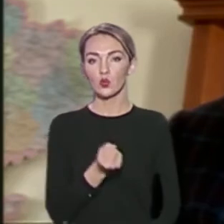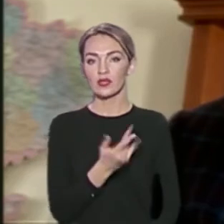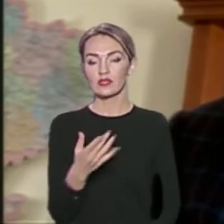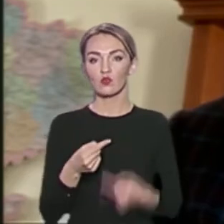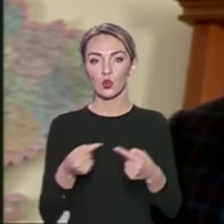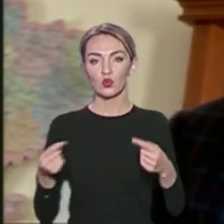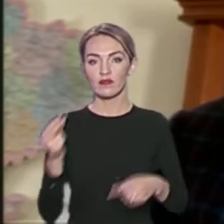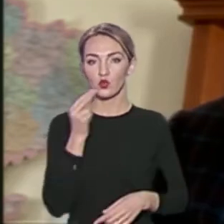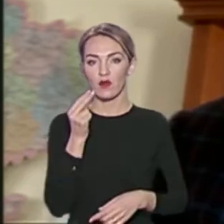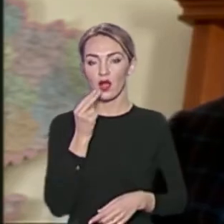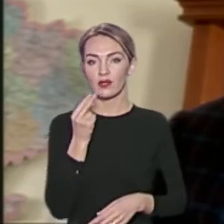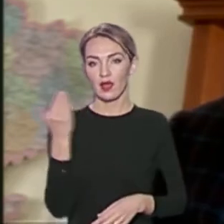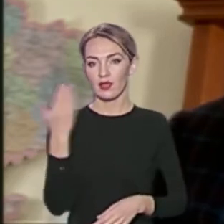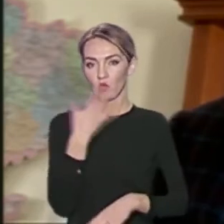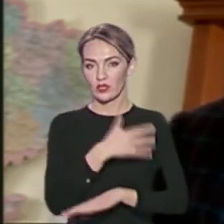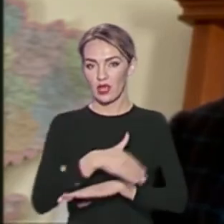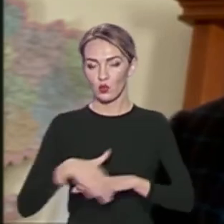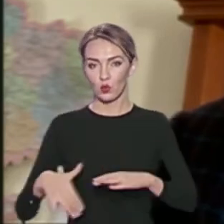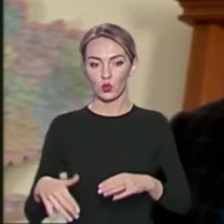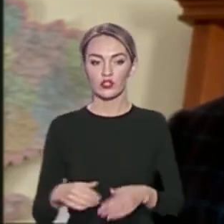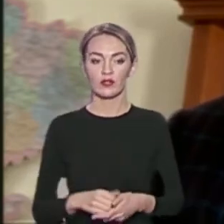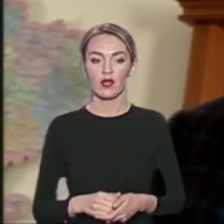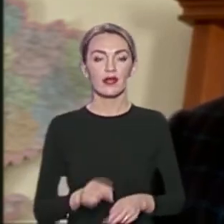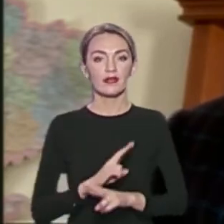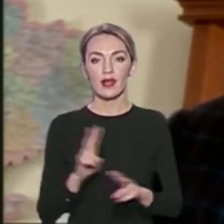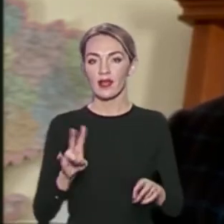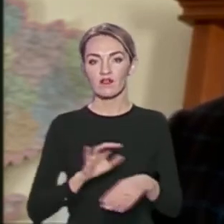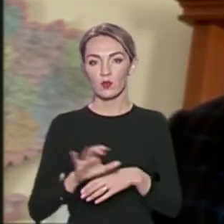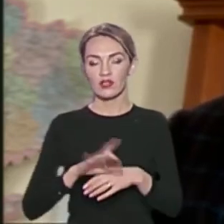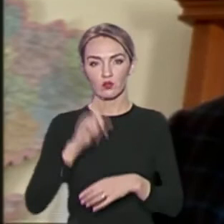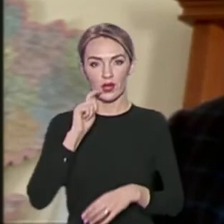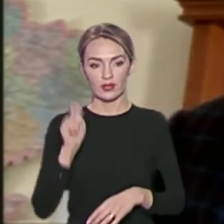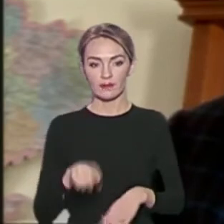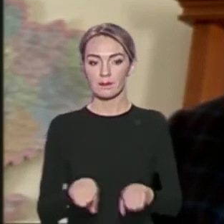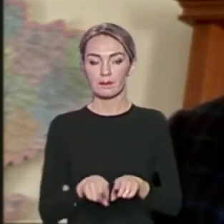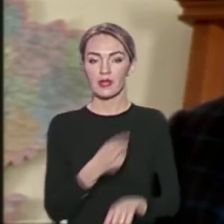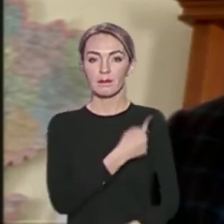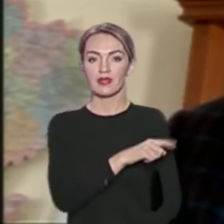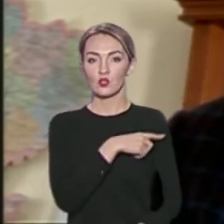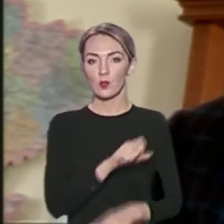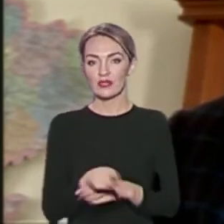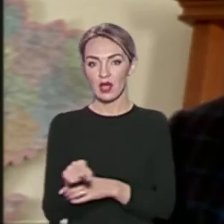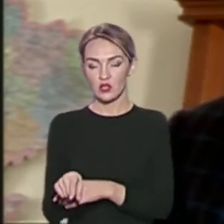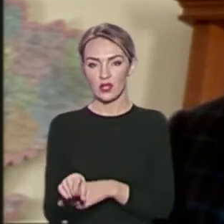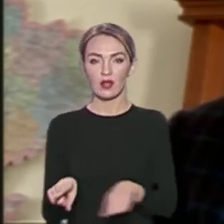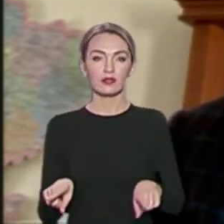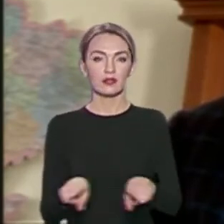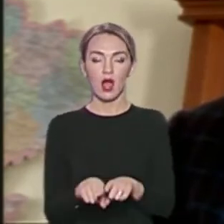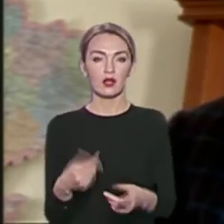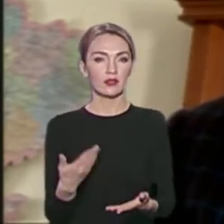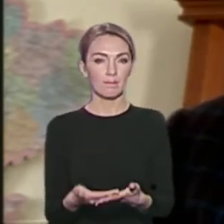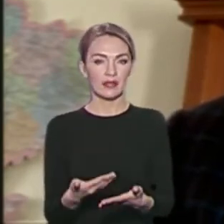продуктів харчування іноземного походження, які не виробляються в Україні, і тих же самих засобів медичного призначення. Так, наприклад,